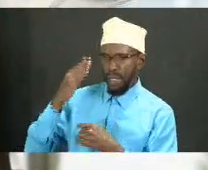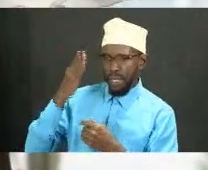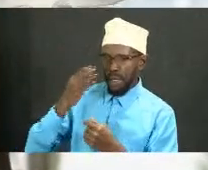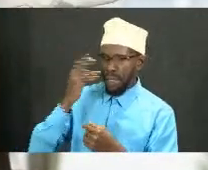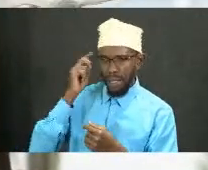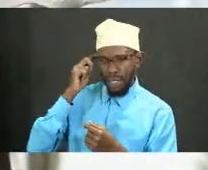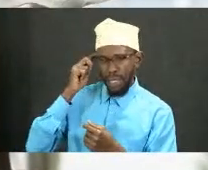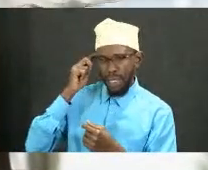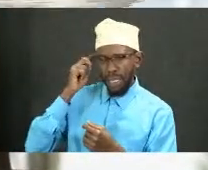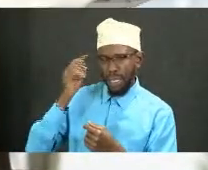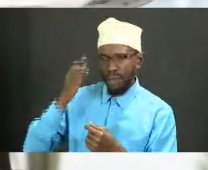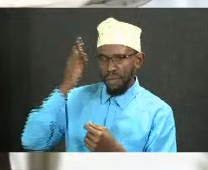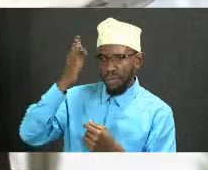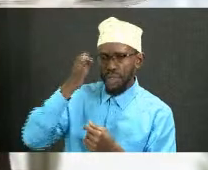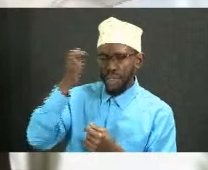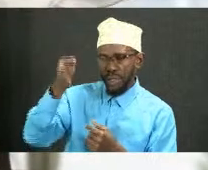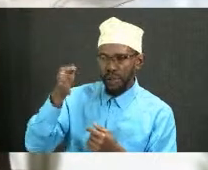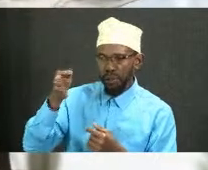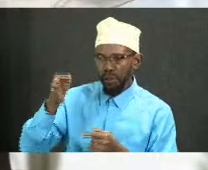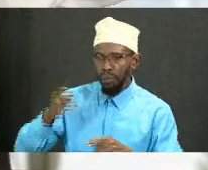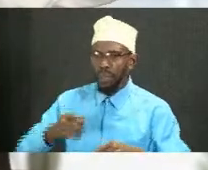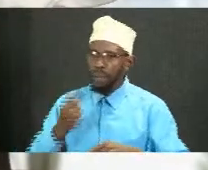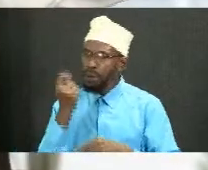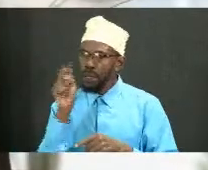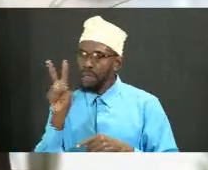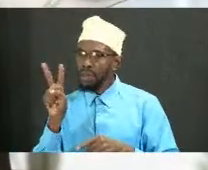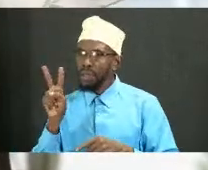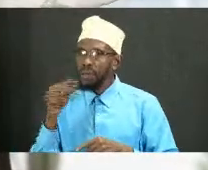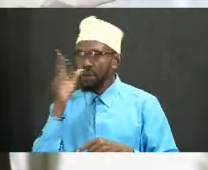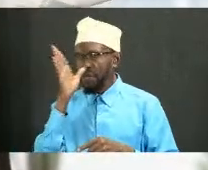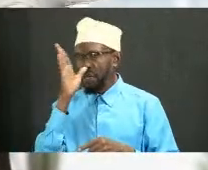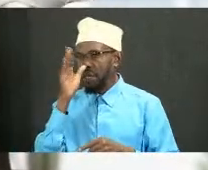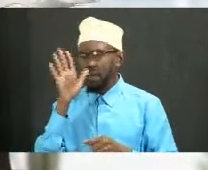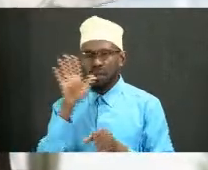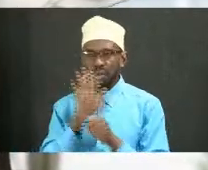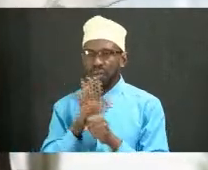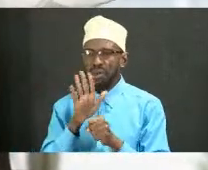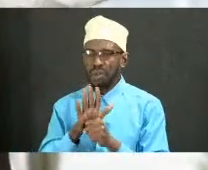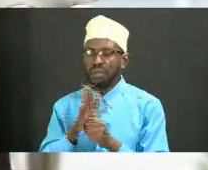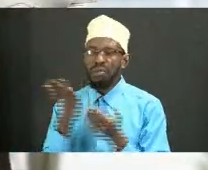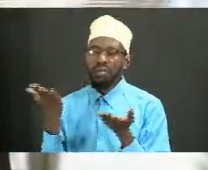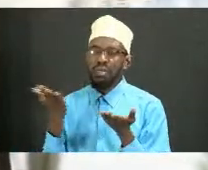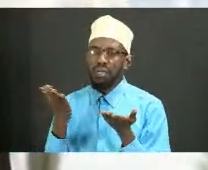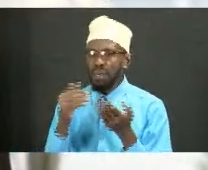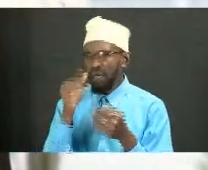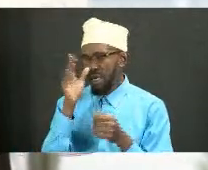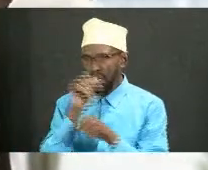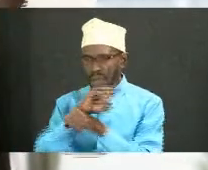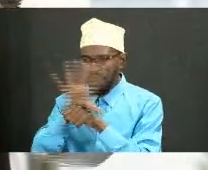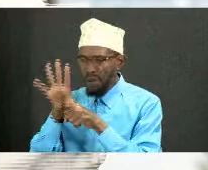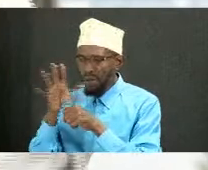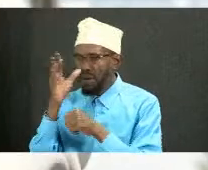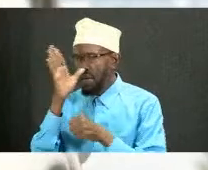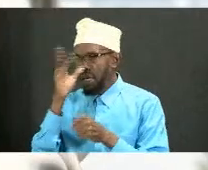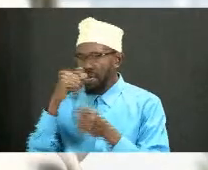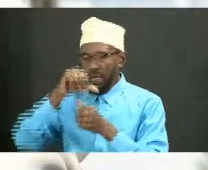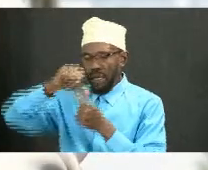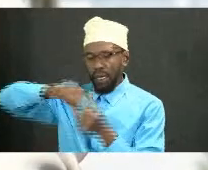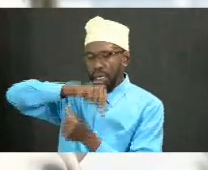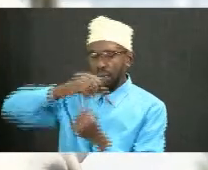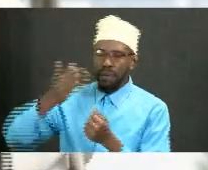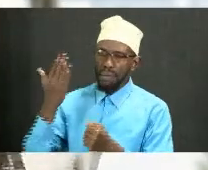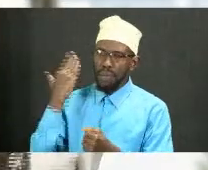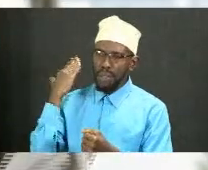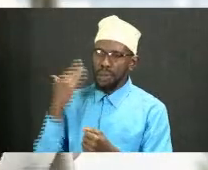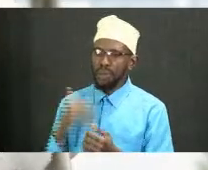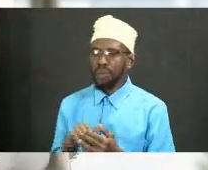maisha yetu. Tunaishi maisha kulingana na TV ambayo ni urongo, na Hollywood urongo na kadhalika. Lazima turudi nyuma tuweze